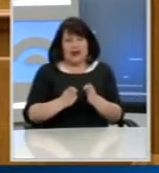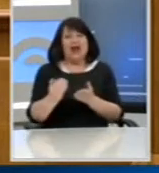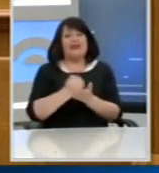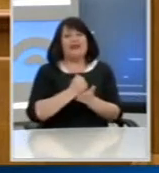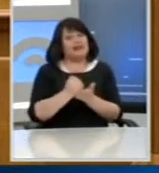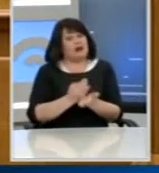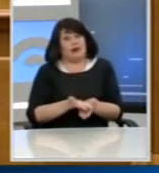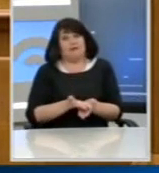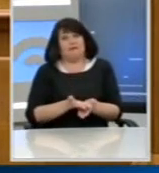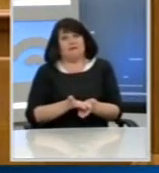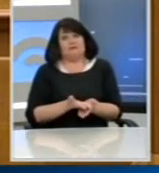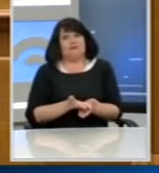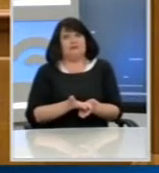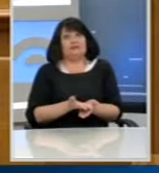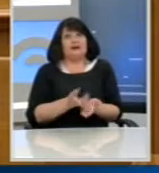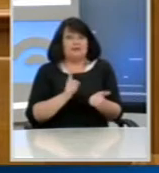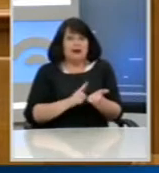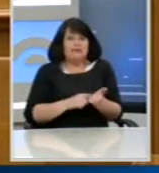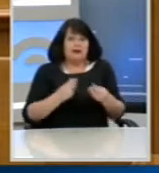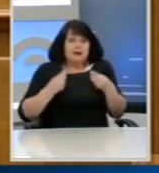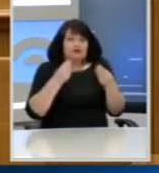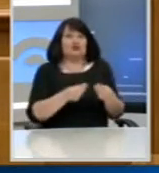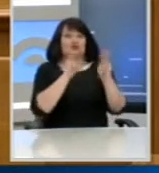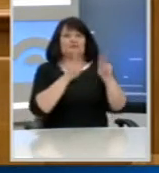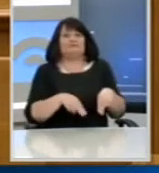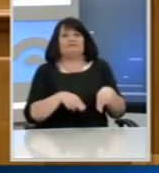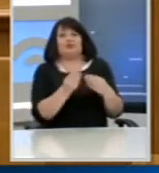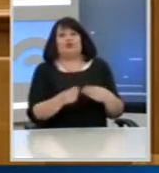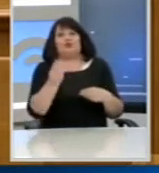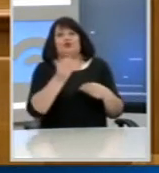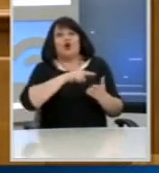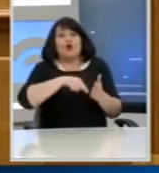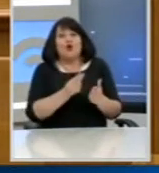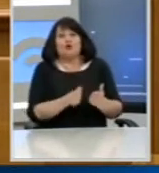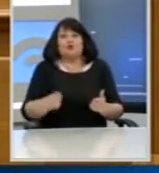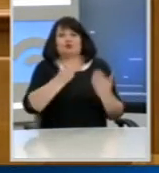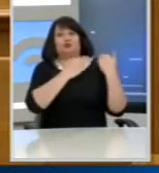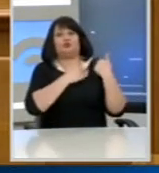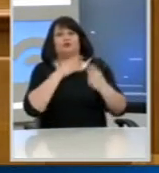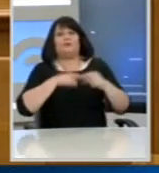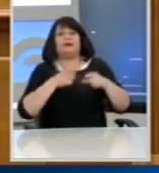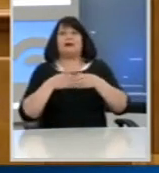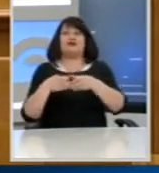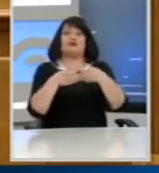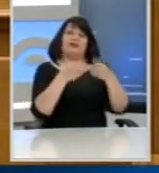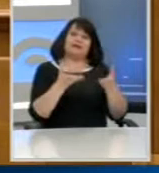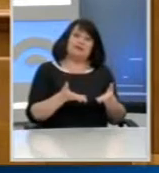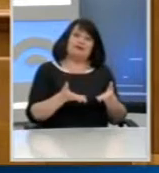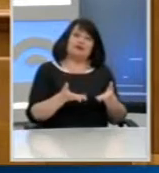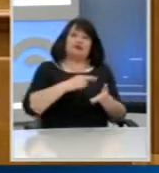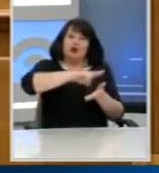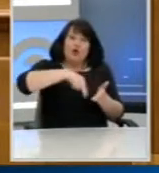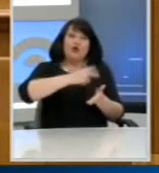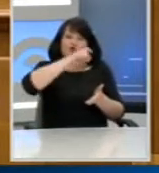συνιστά και η μη αναγνώριση και ανταμοιβή των αυξημένων ευθυνών και αρμοδιοτήτων που έχουν ορισμένες κατηγορίες στελεχών. Και από την άλλη,